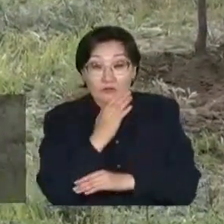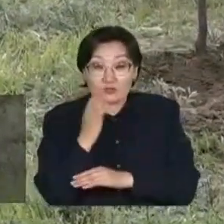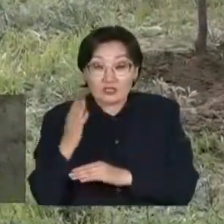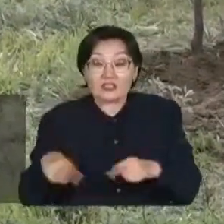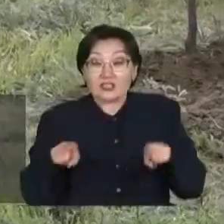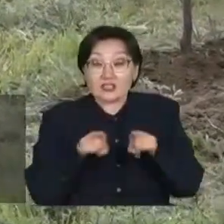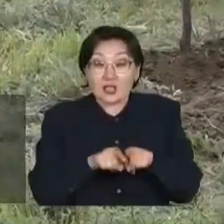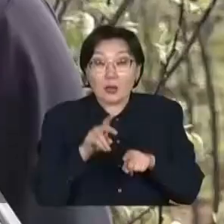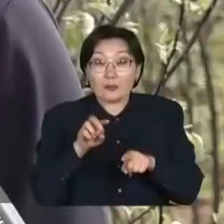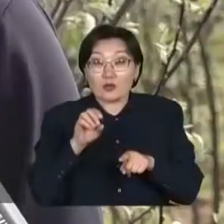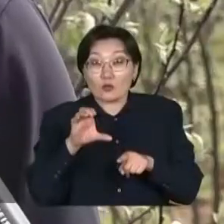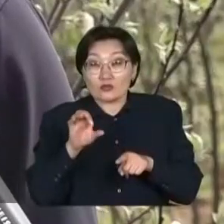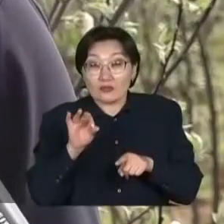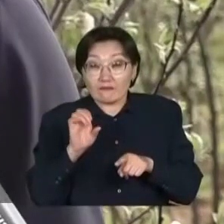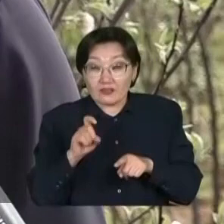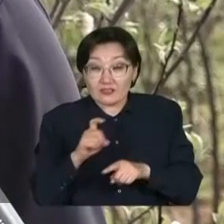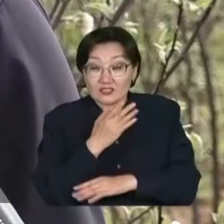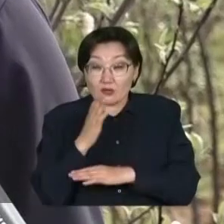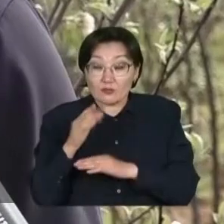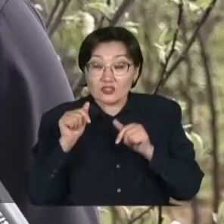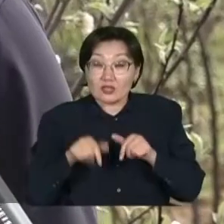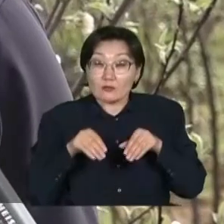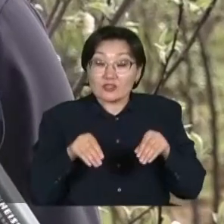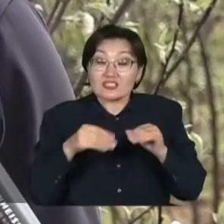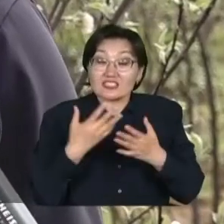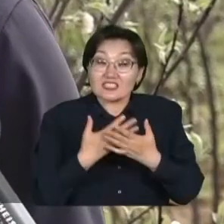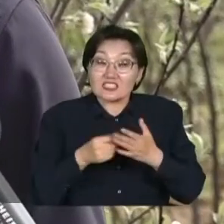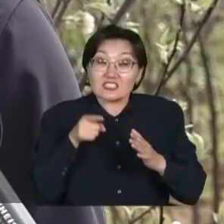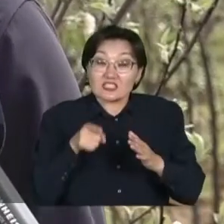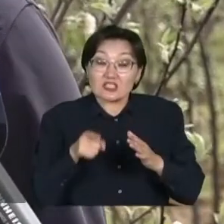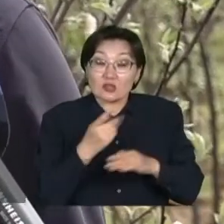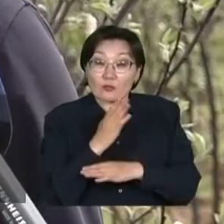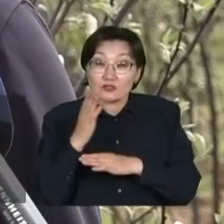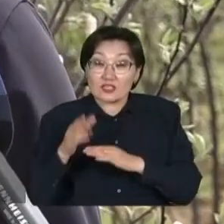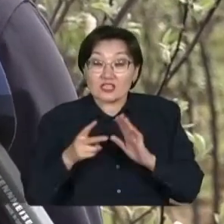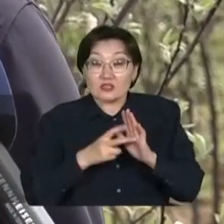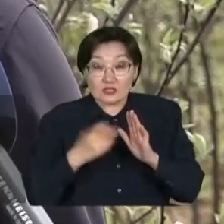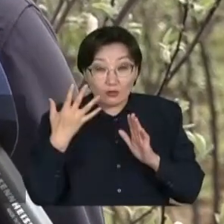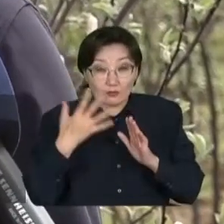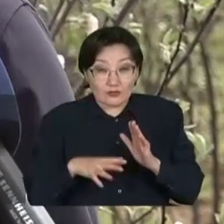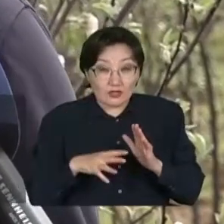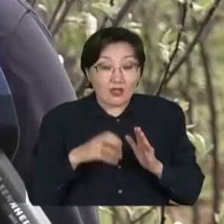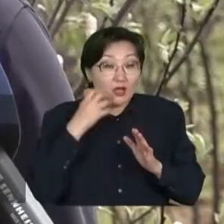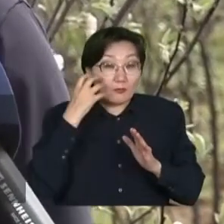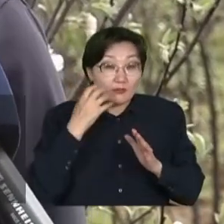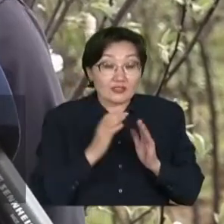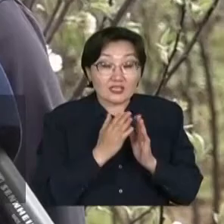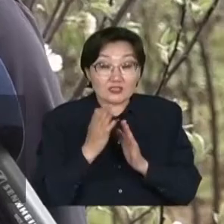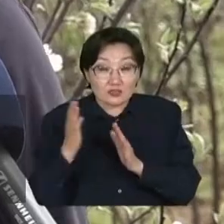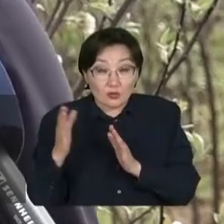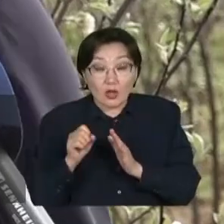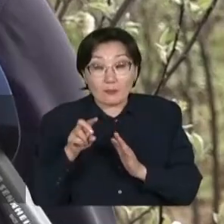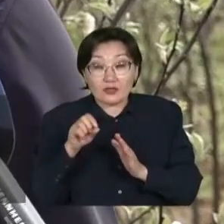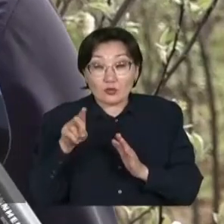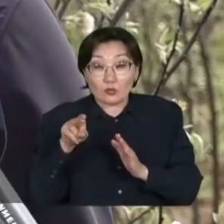же абрикосовых деревьев. Здесь посажено около 1000 деревьев, 750 из них плодовых деревьев, яблони и